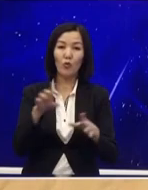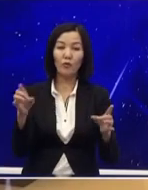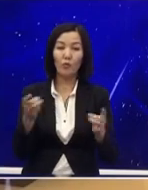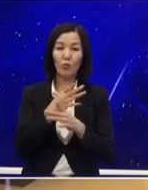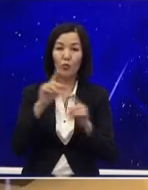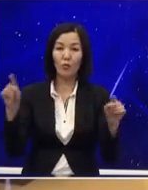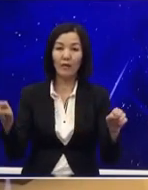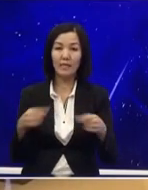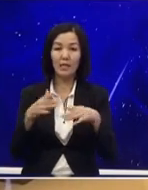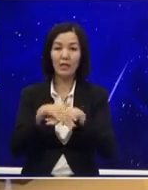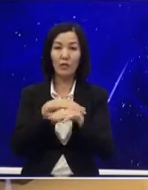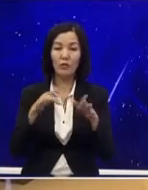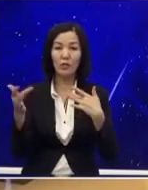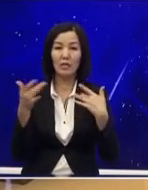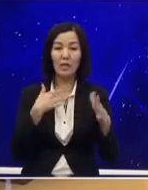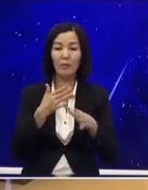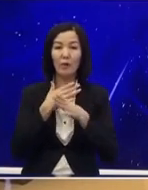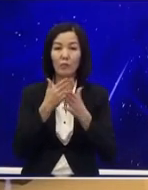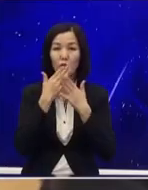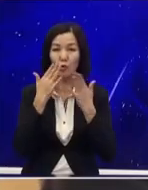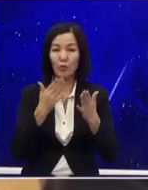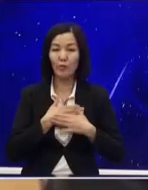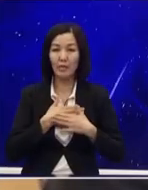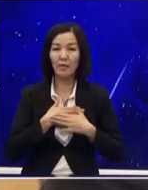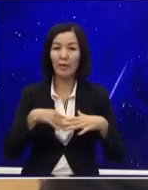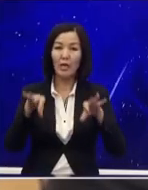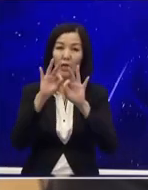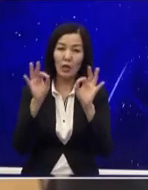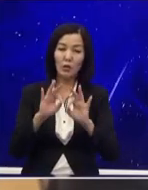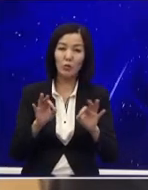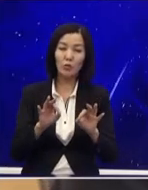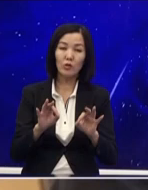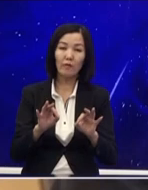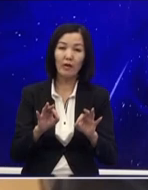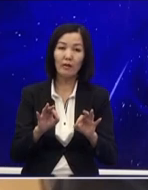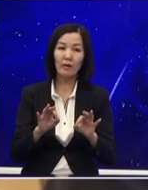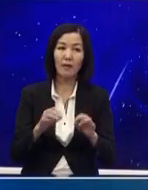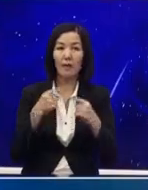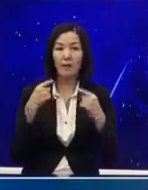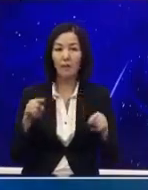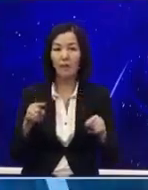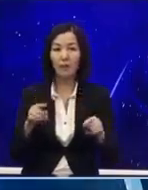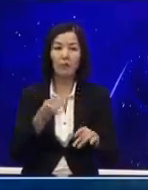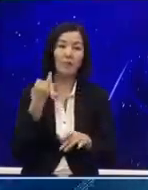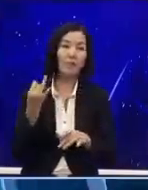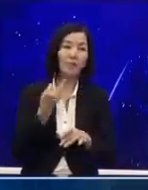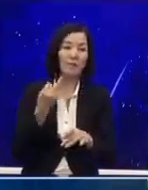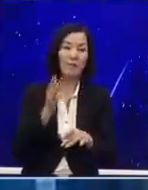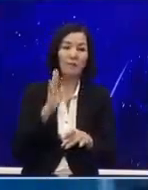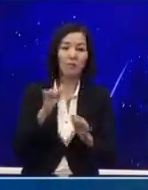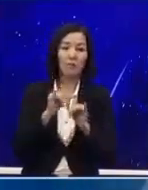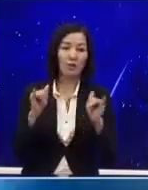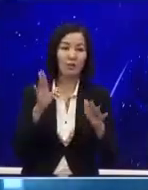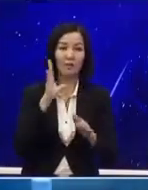Поэтому возрождение народных театров поможет любителям сценического творчества взглянуть на лицедейство под другим углом.